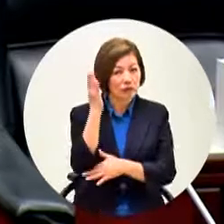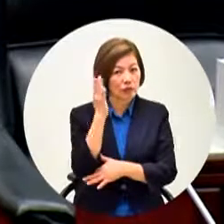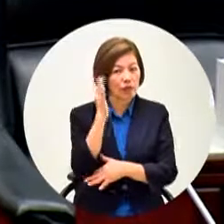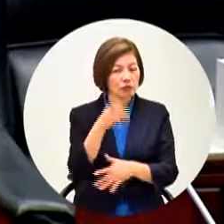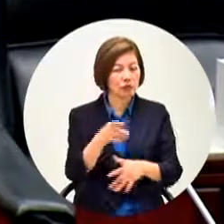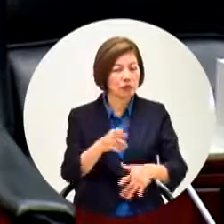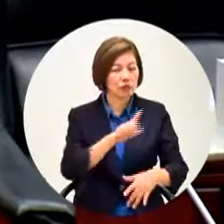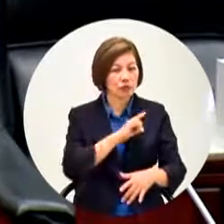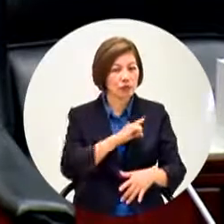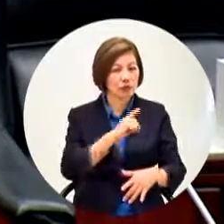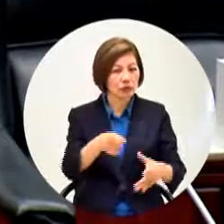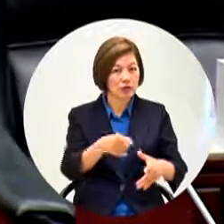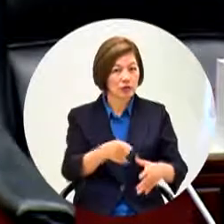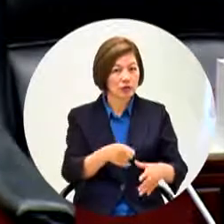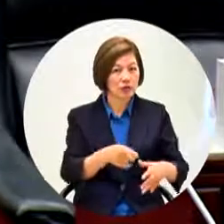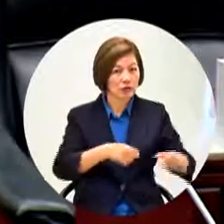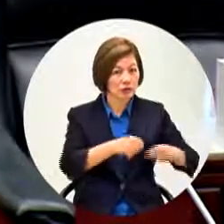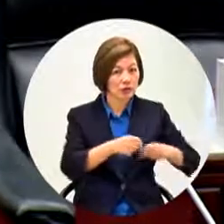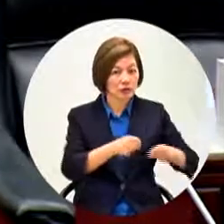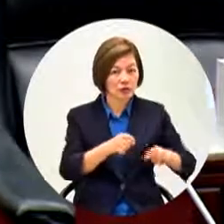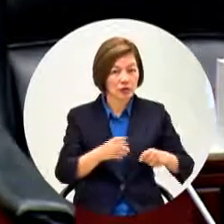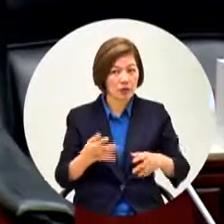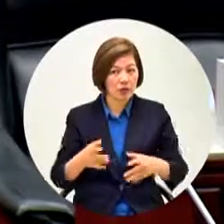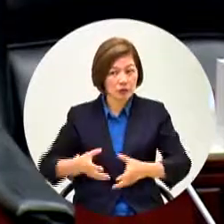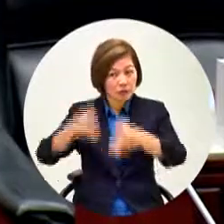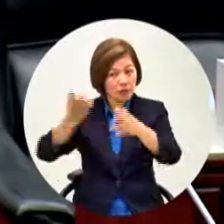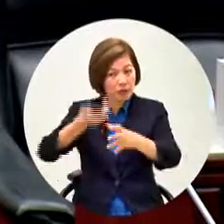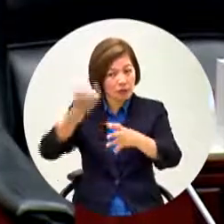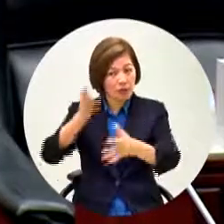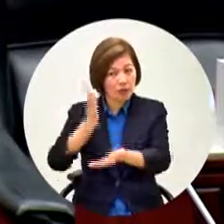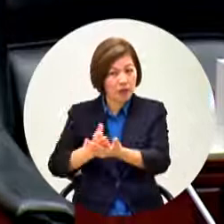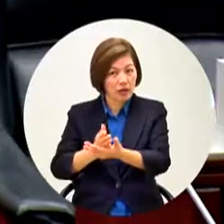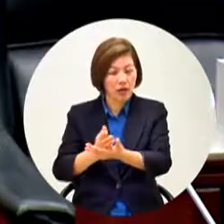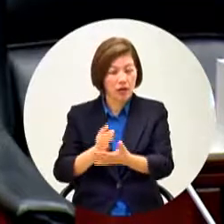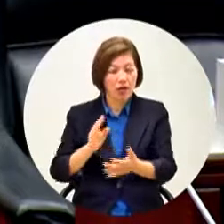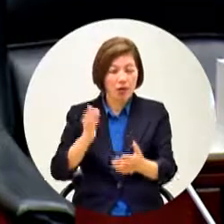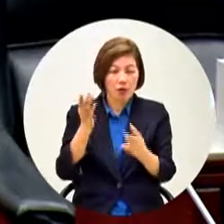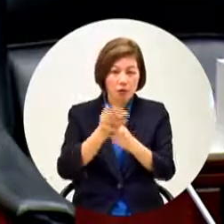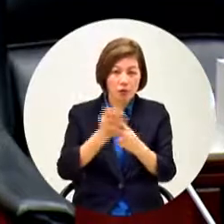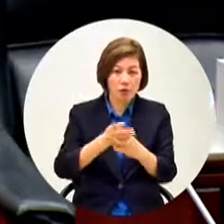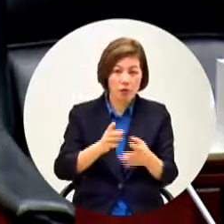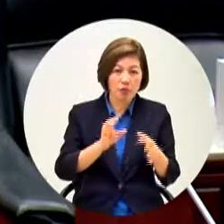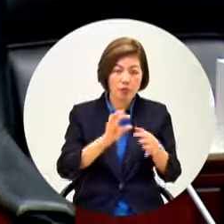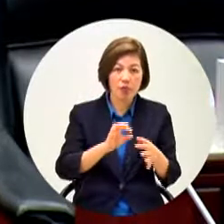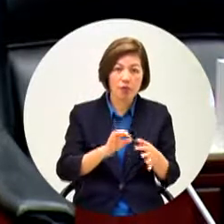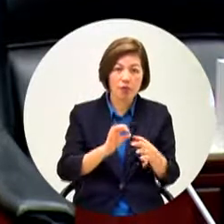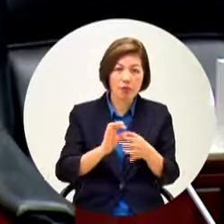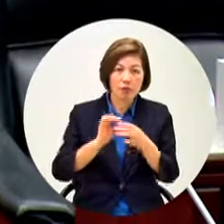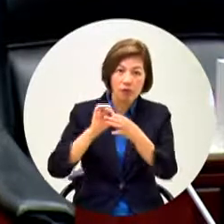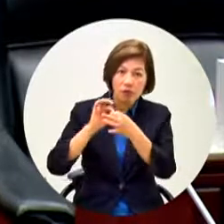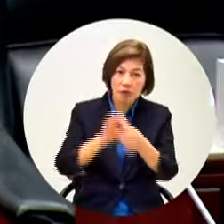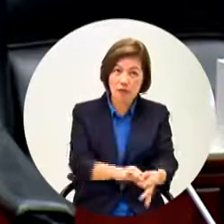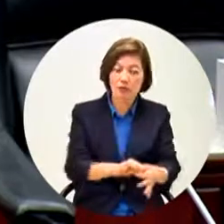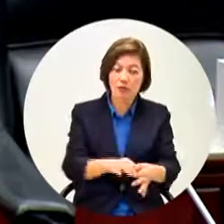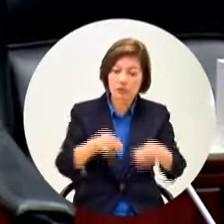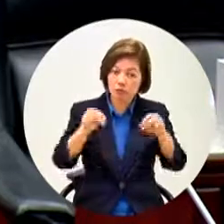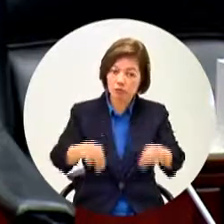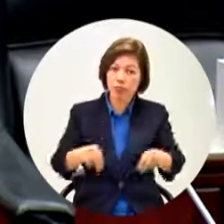路，啊，是要继续搁签约，吼，啊，这是咪告进安尼环保局长，